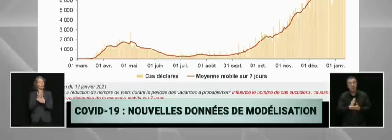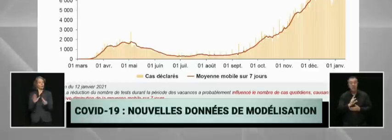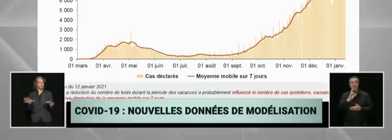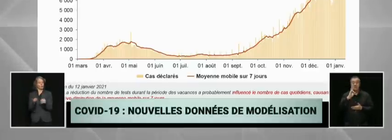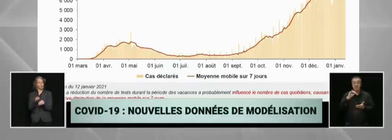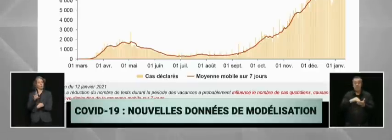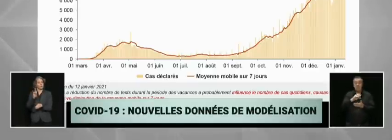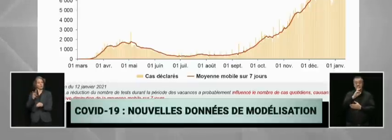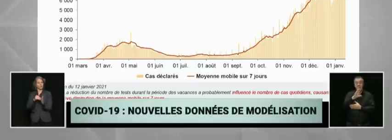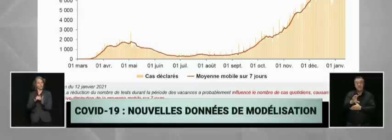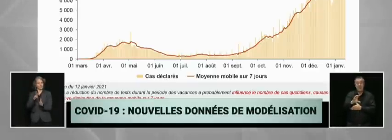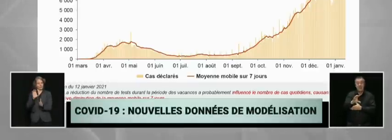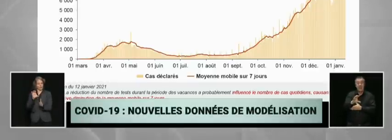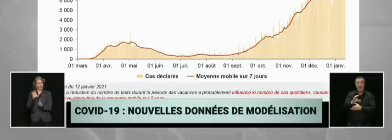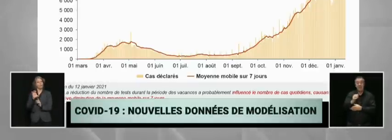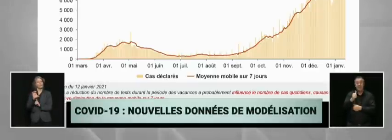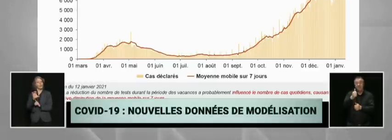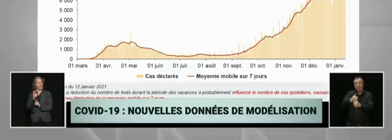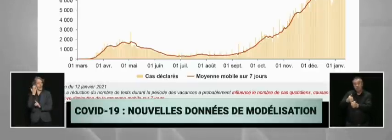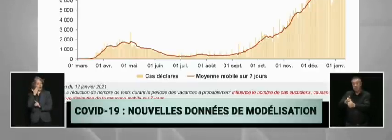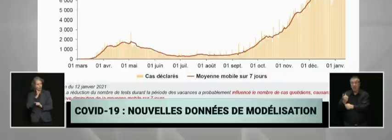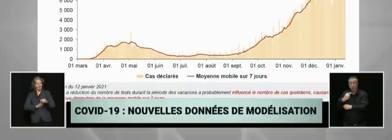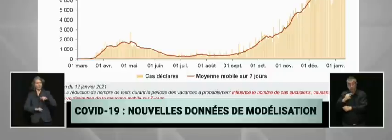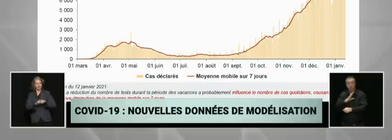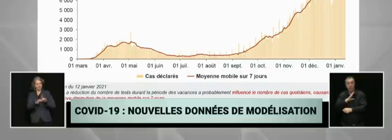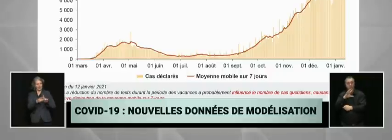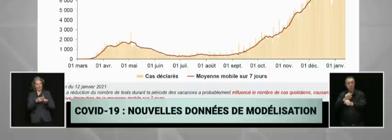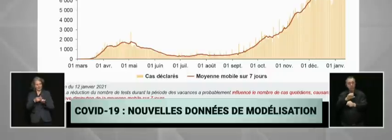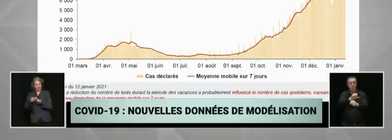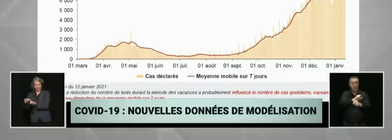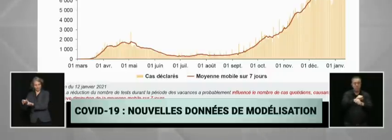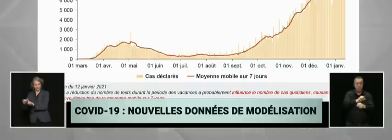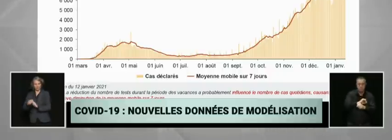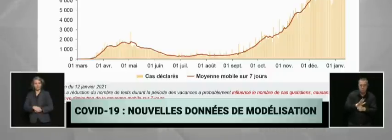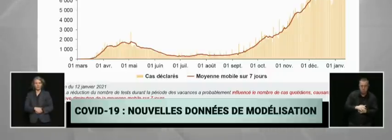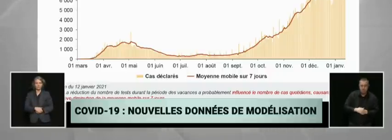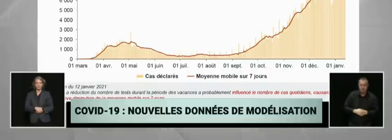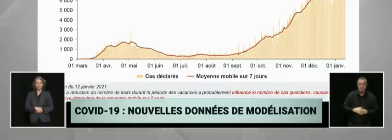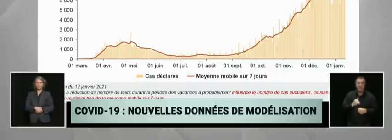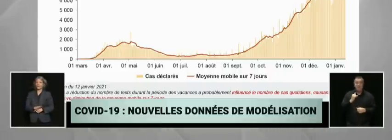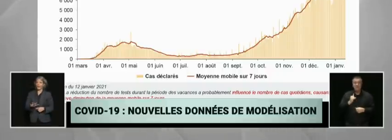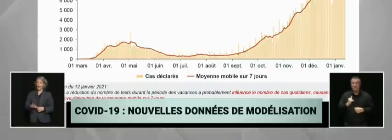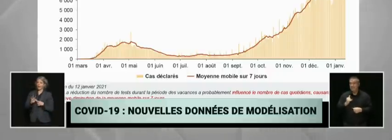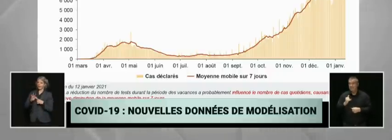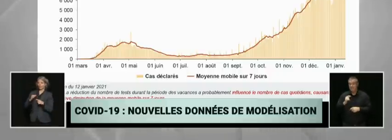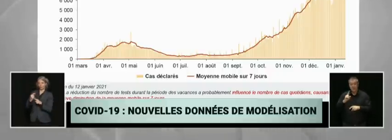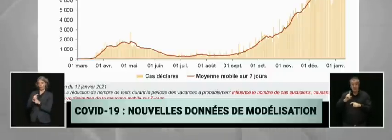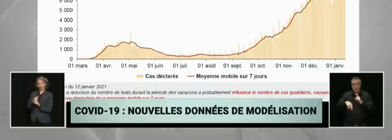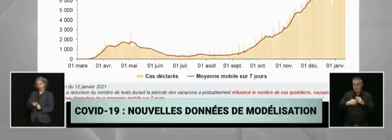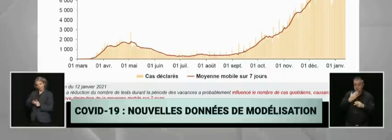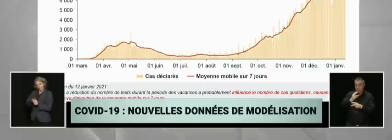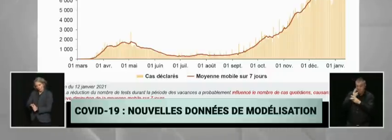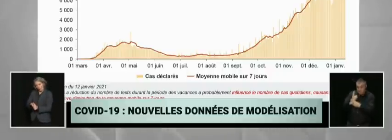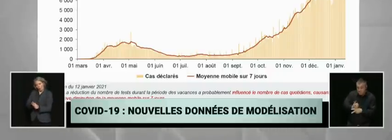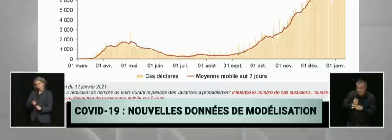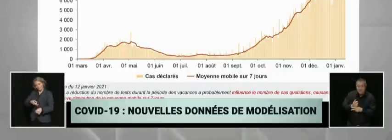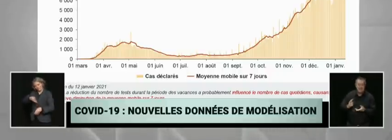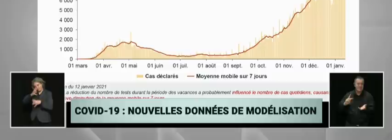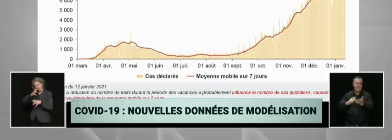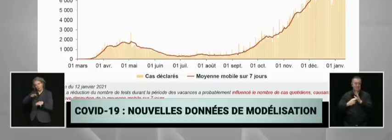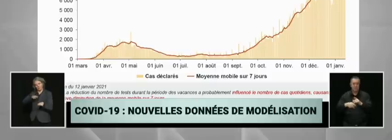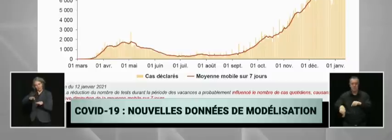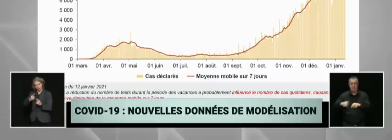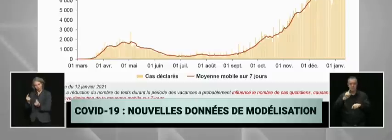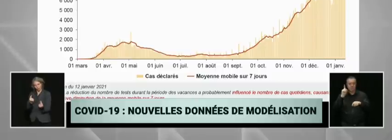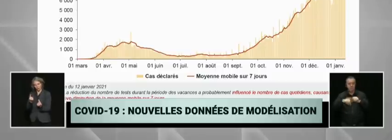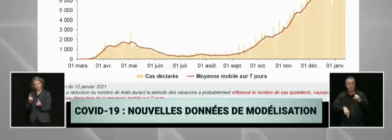jour. Si les mesures de santé publique ne sont pas intensifiées, nous ne serons pas en mesure de freiner suffisamment le taux actuel